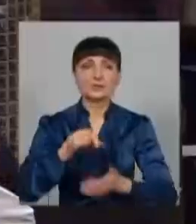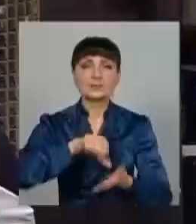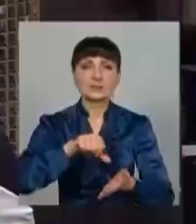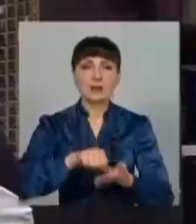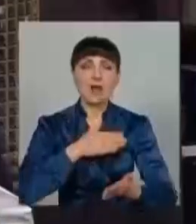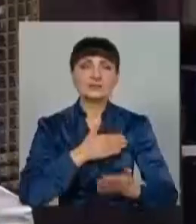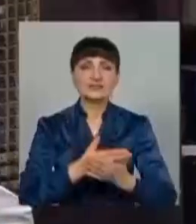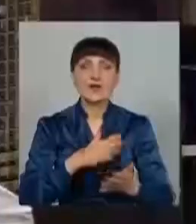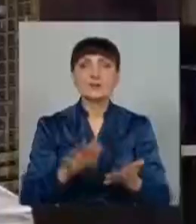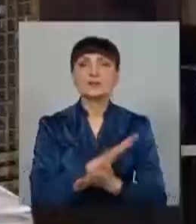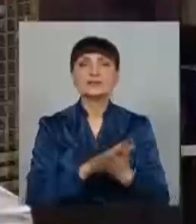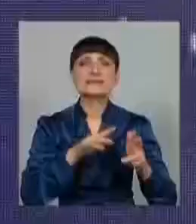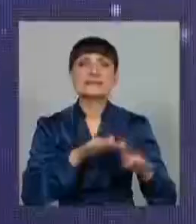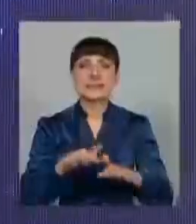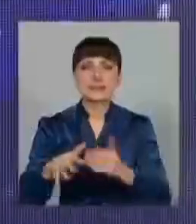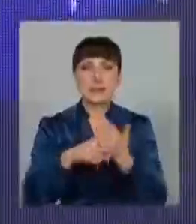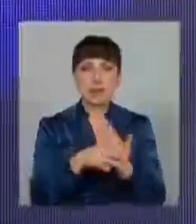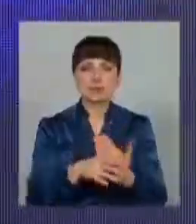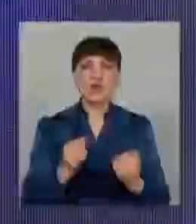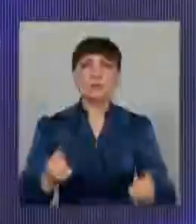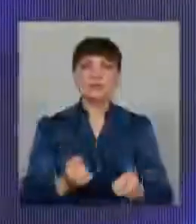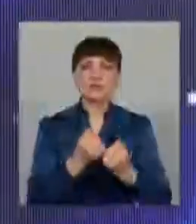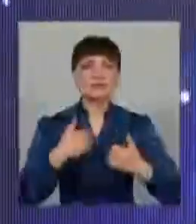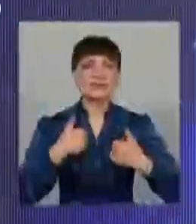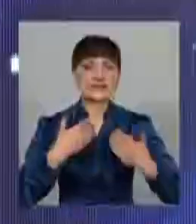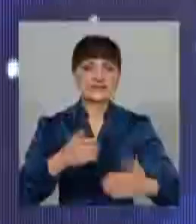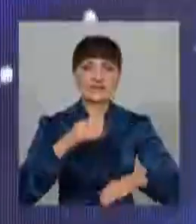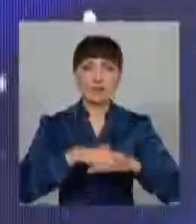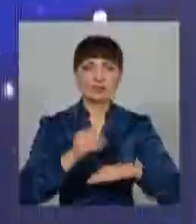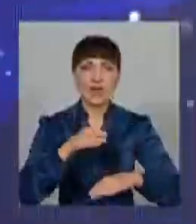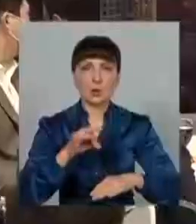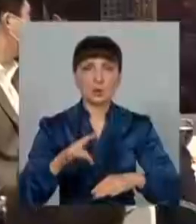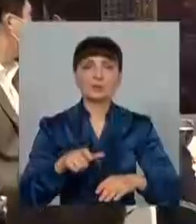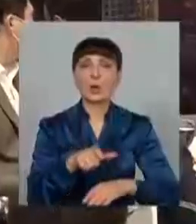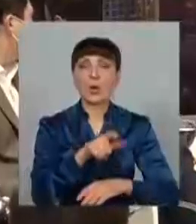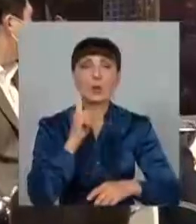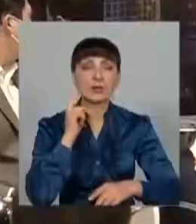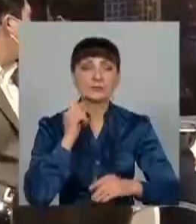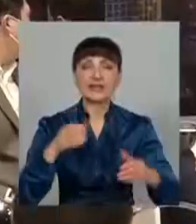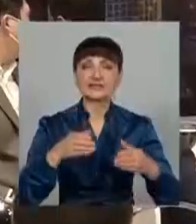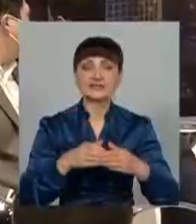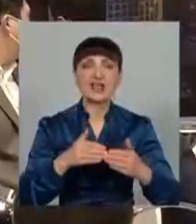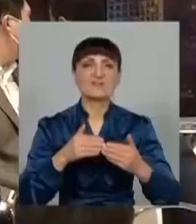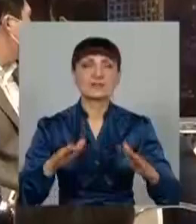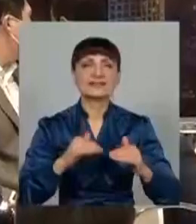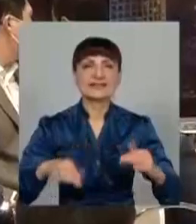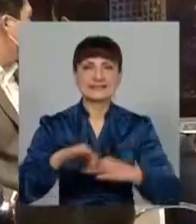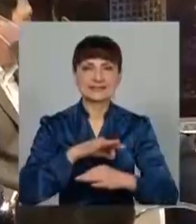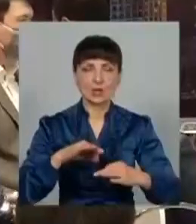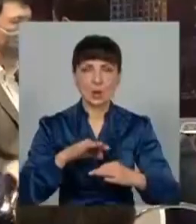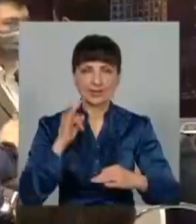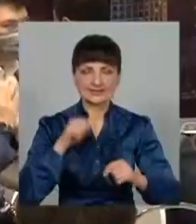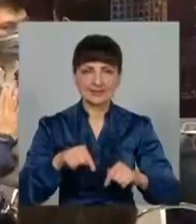участие в благотворительной деятельности, а также поддержал инициативы фондов «Дорога молодым» и Ассоциация выпускников детских домов